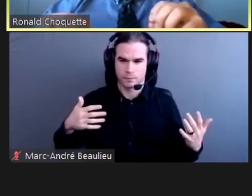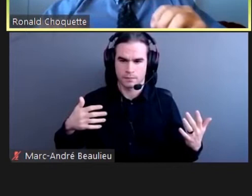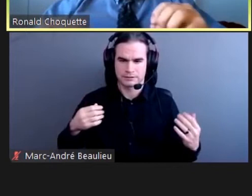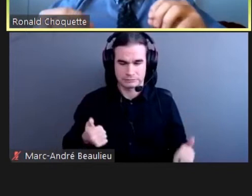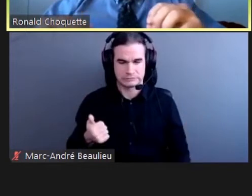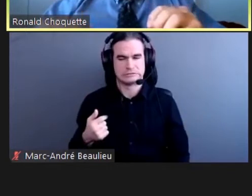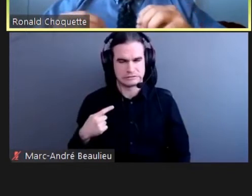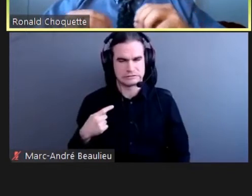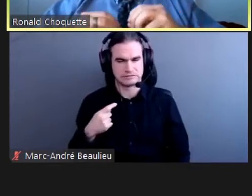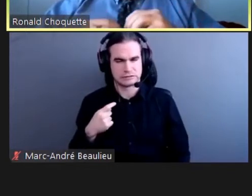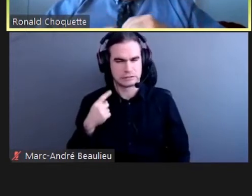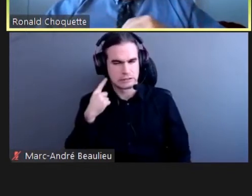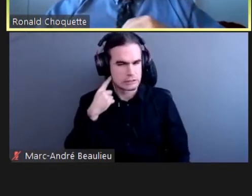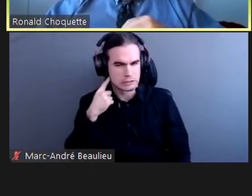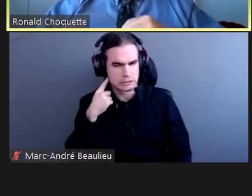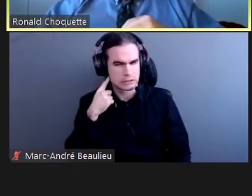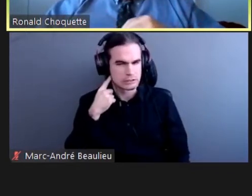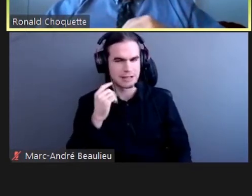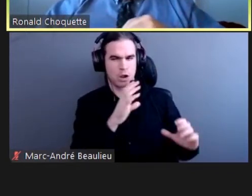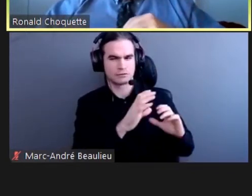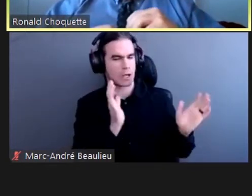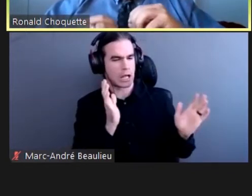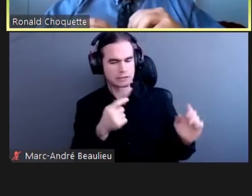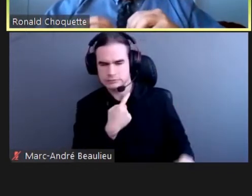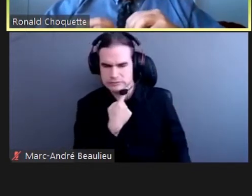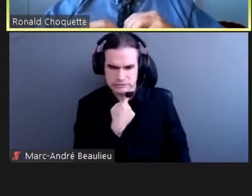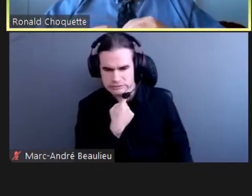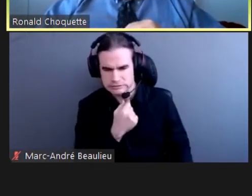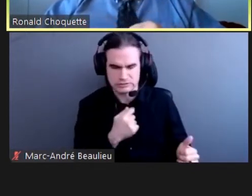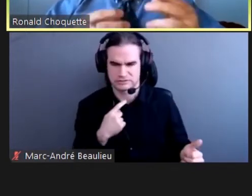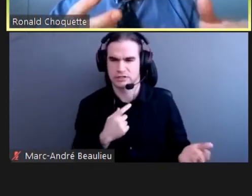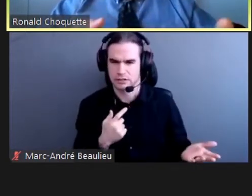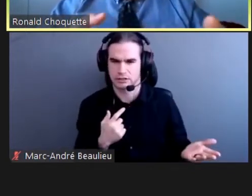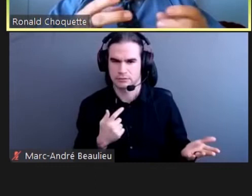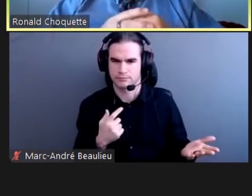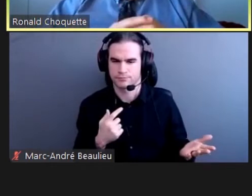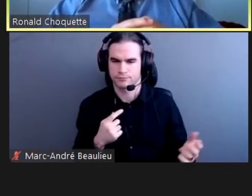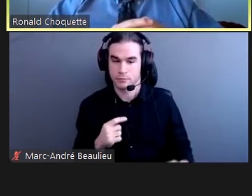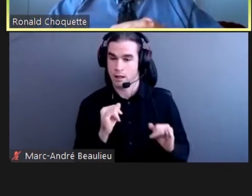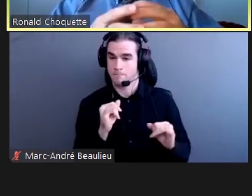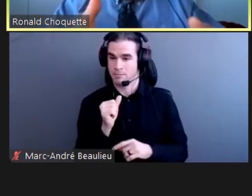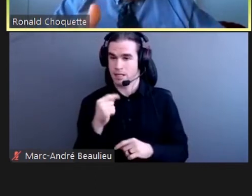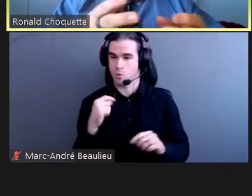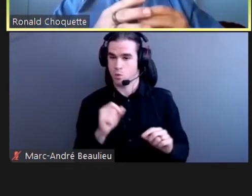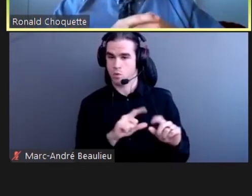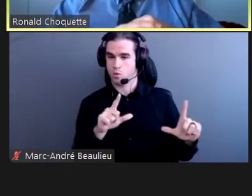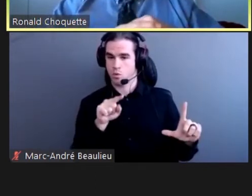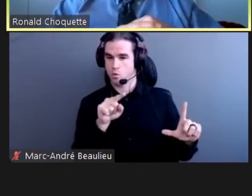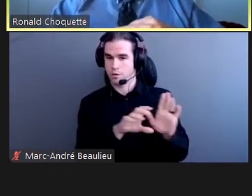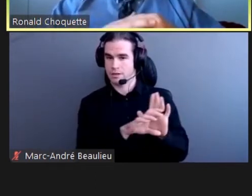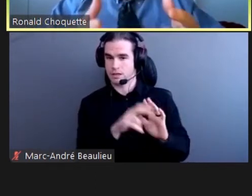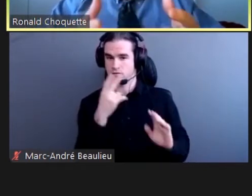beaucoup de difficultés à suivre une conversation. OK? Je reprends l'image. Donc, on voit dans